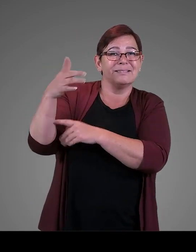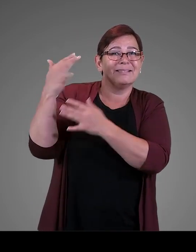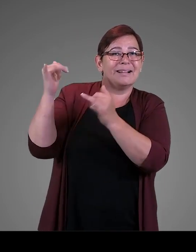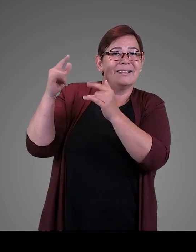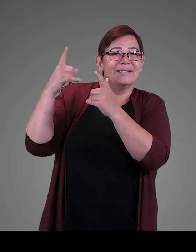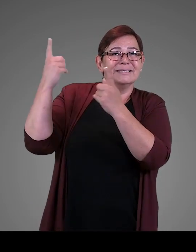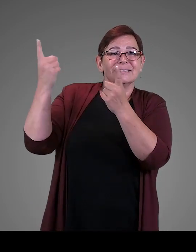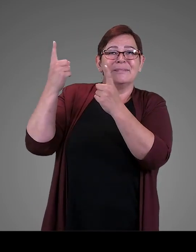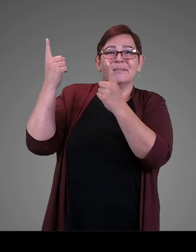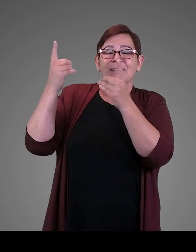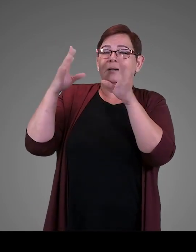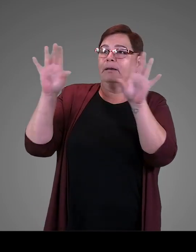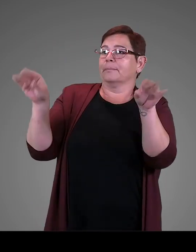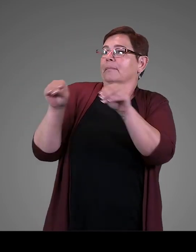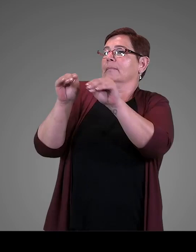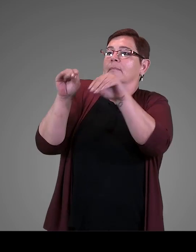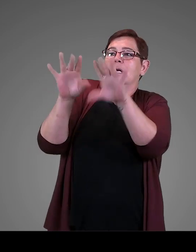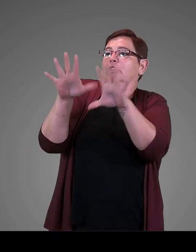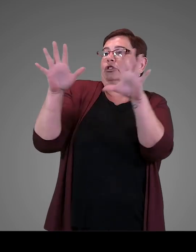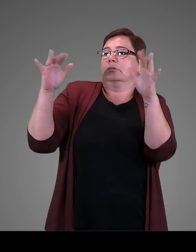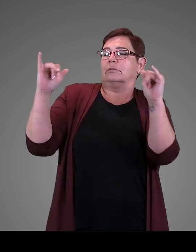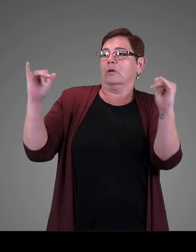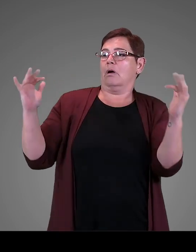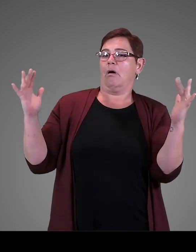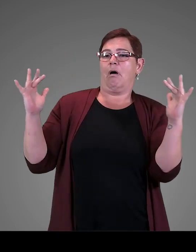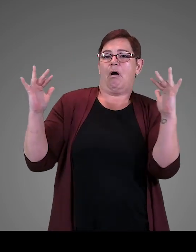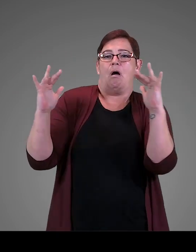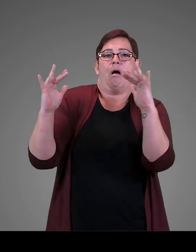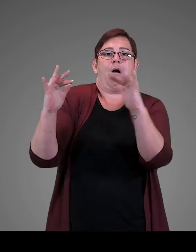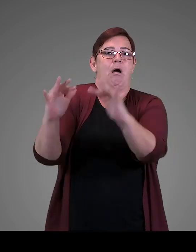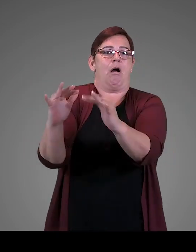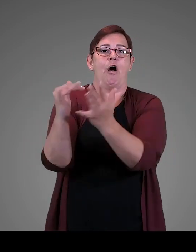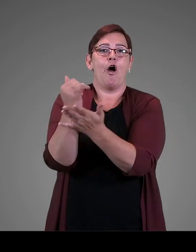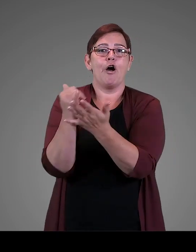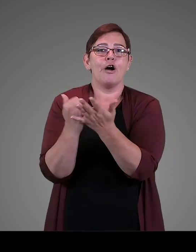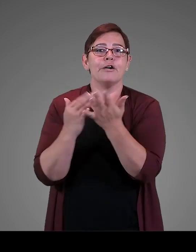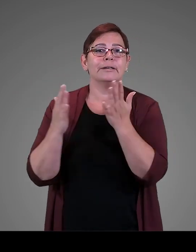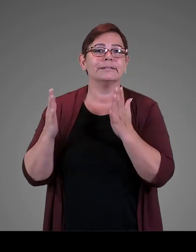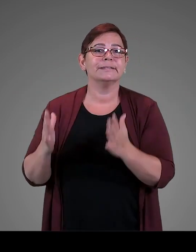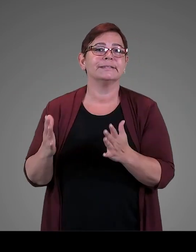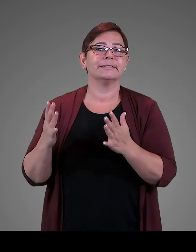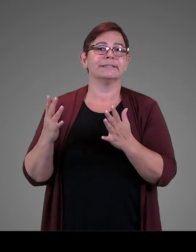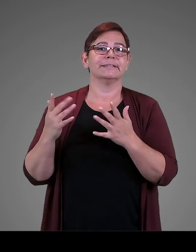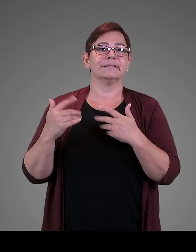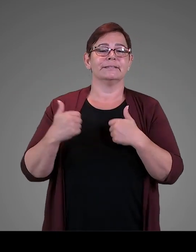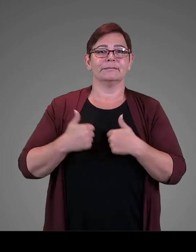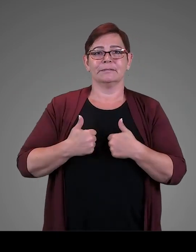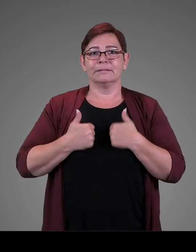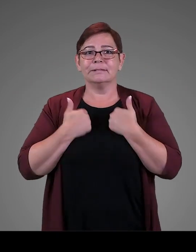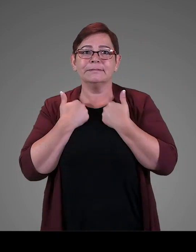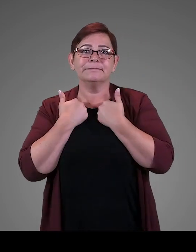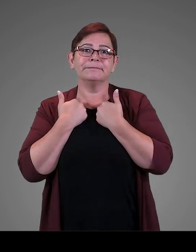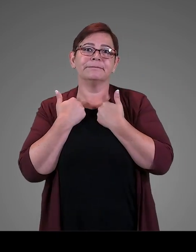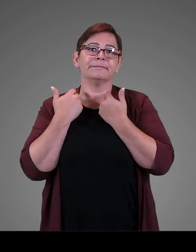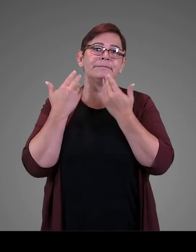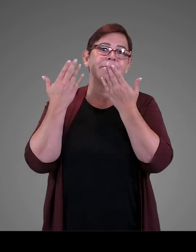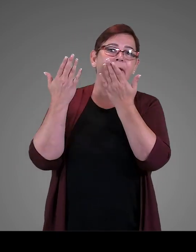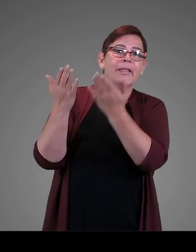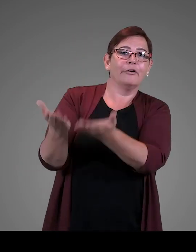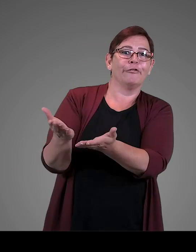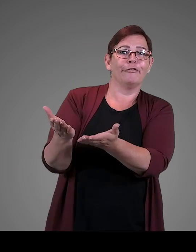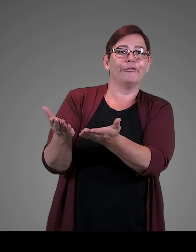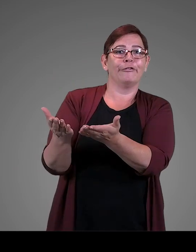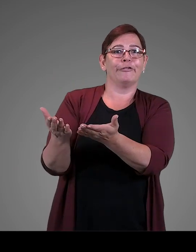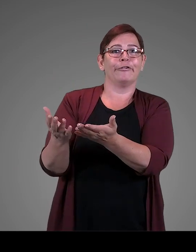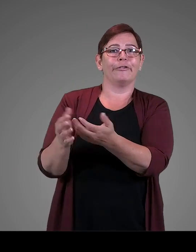de magique qui réunit les artistes ensemble, la population ensemble, et le vivre dedans, où on est